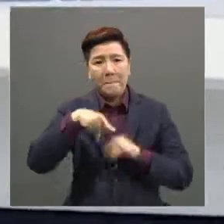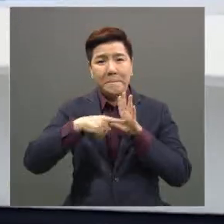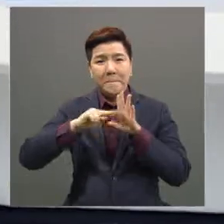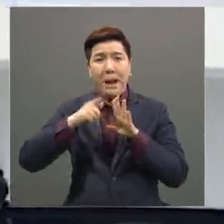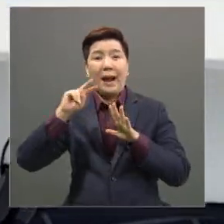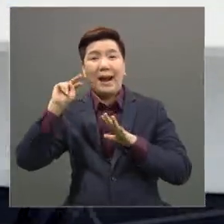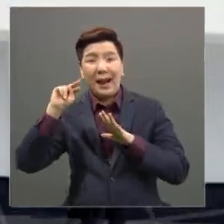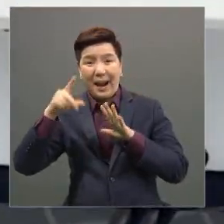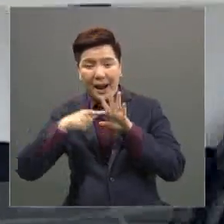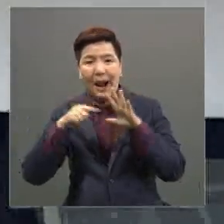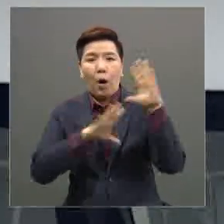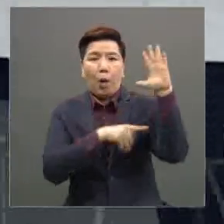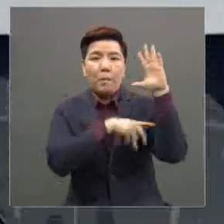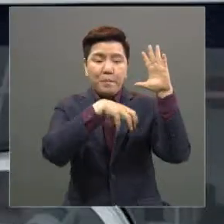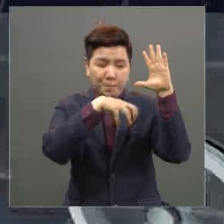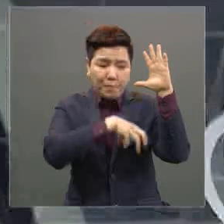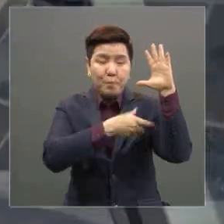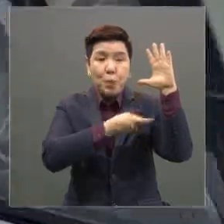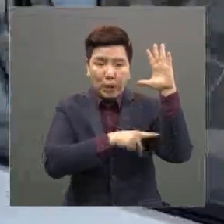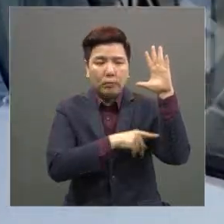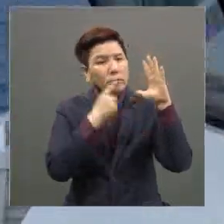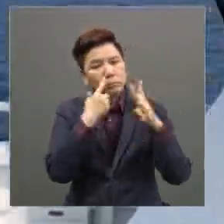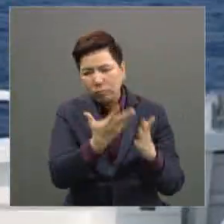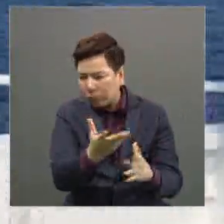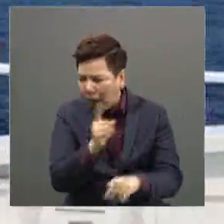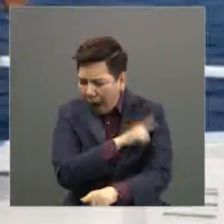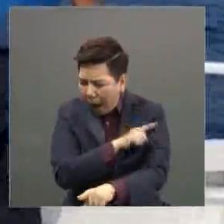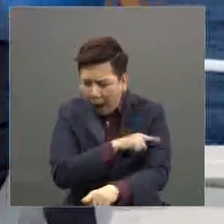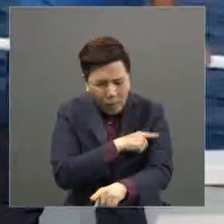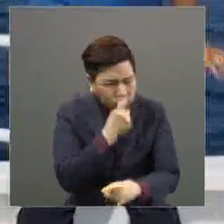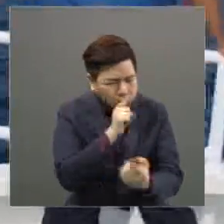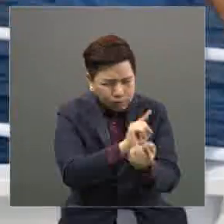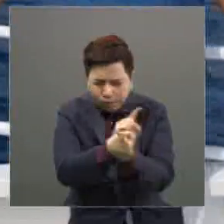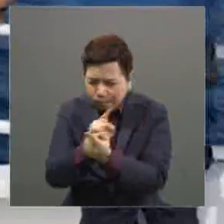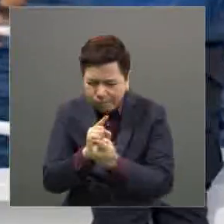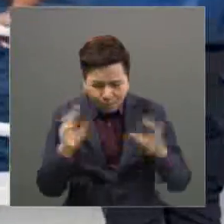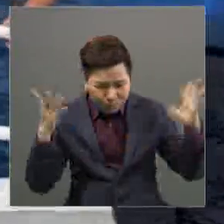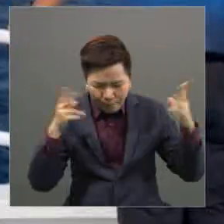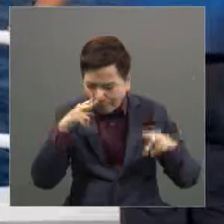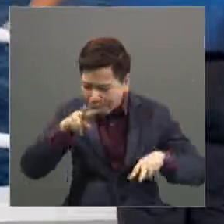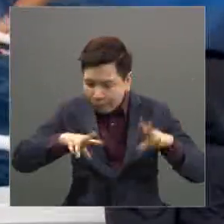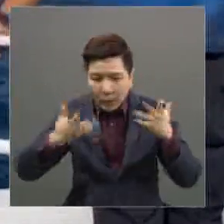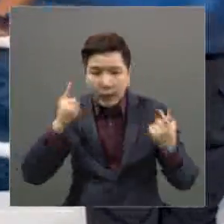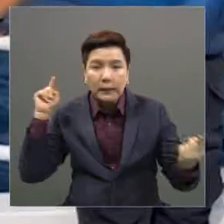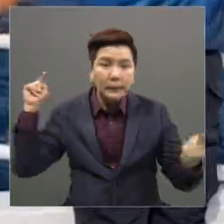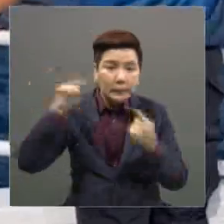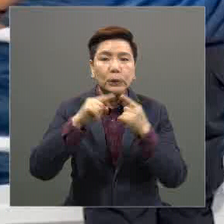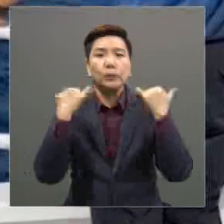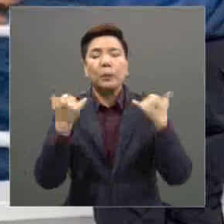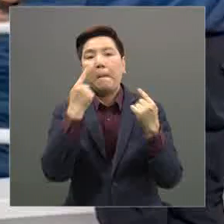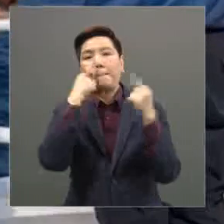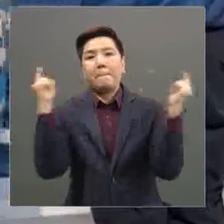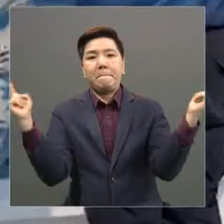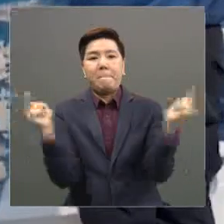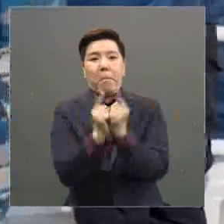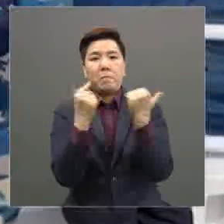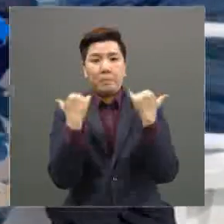เกาะไม้ท่อนแล้วก็เกาะเฮจังหวัดภูเก็ตแต่ไม่เจอไฮไลท์ที่เป็นเผือกที่ชื่อน้องถลางจนกระทั่งวันเนี้ยน้องถลางได้